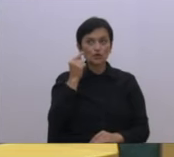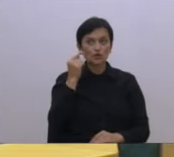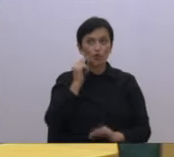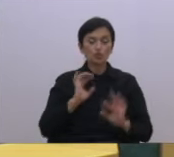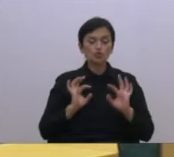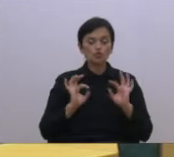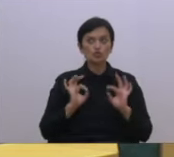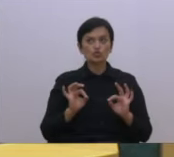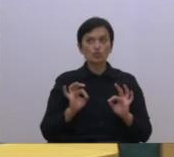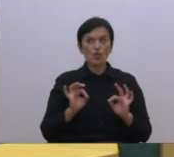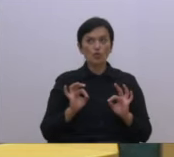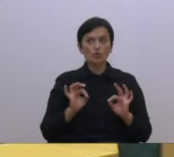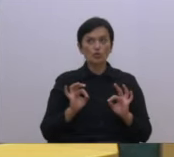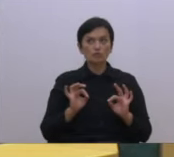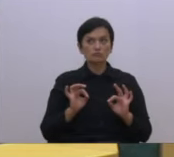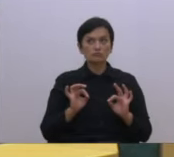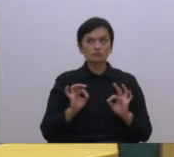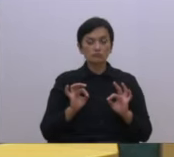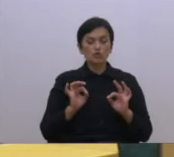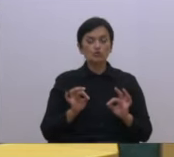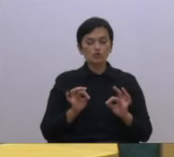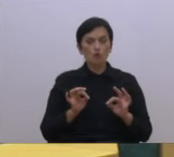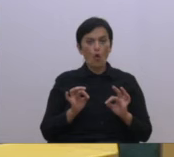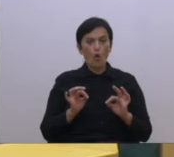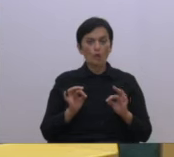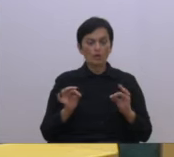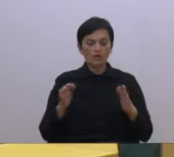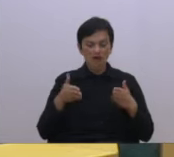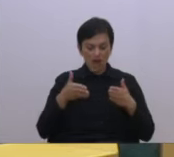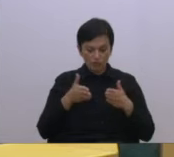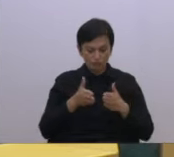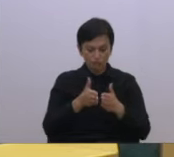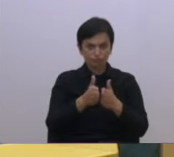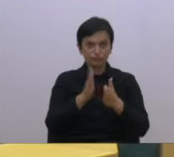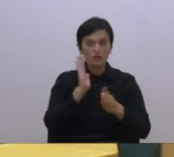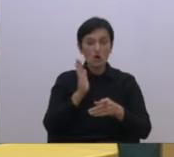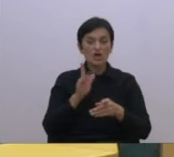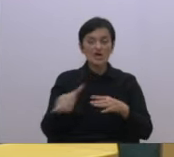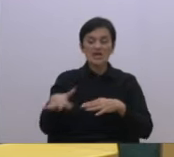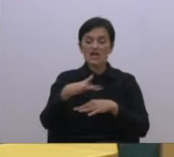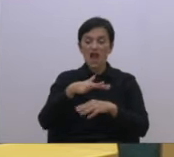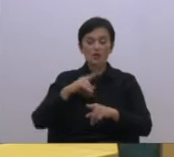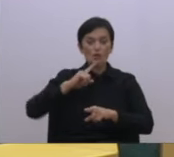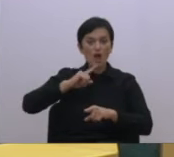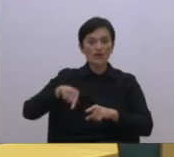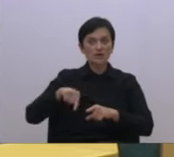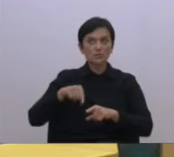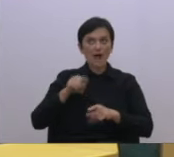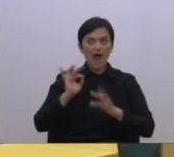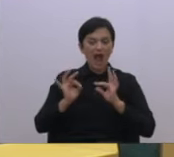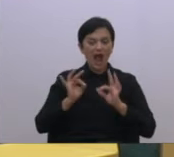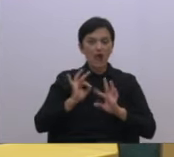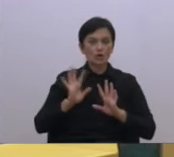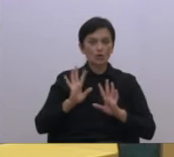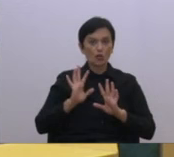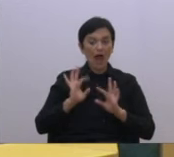სწორ და ასე ვთქვათ, სწორ კალაპოტში მოაქცევს და არ იქნება გარემო, რომელსაც არანორმას მას